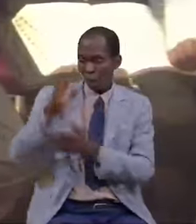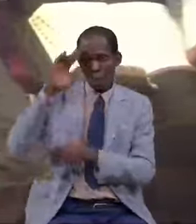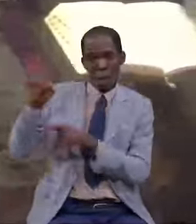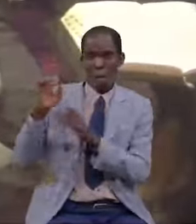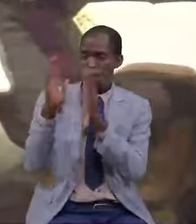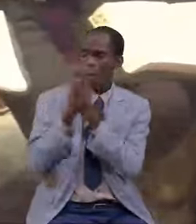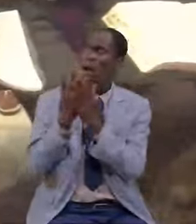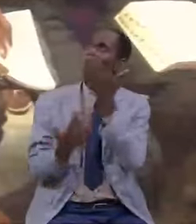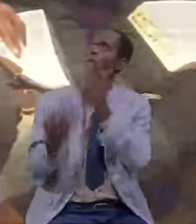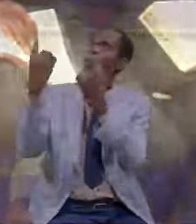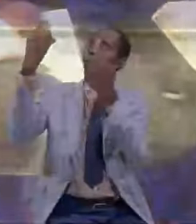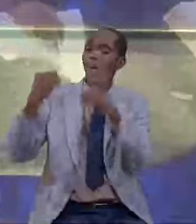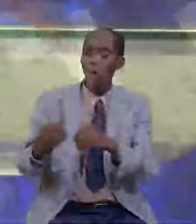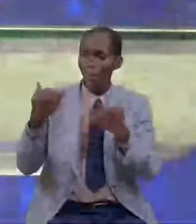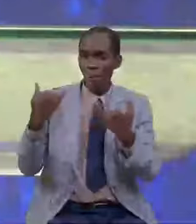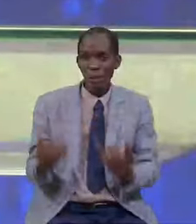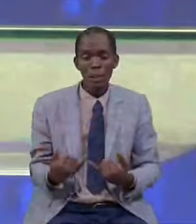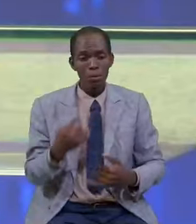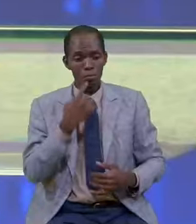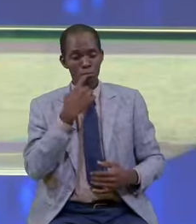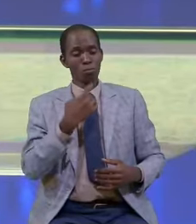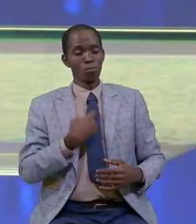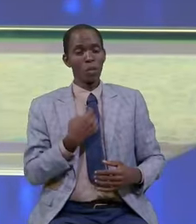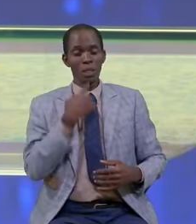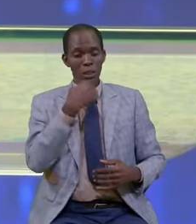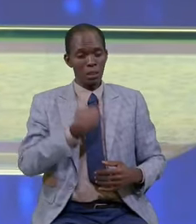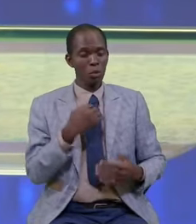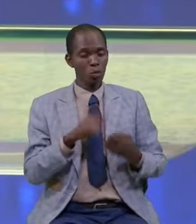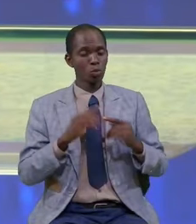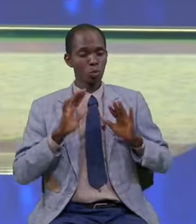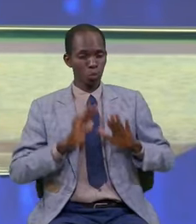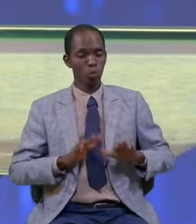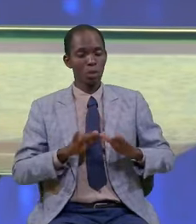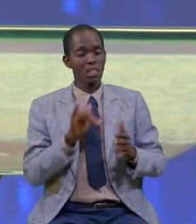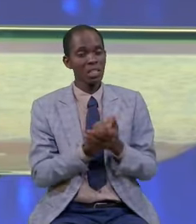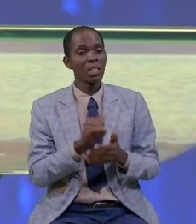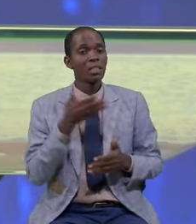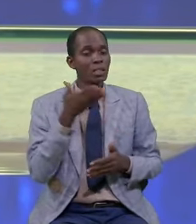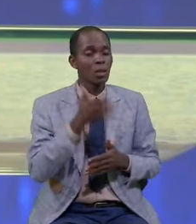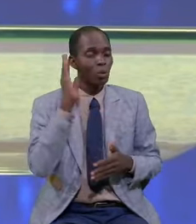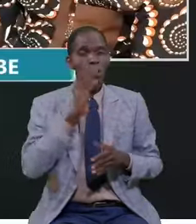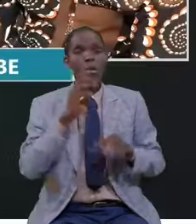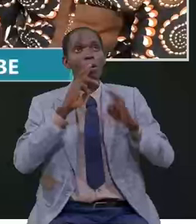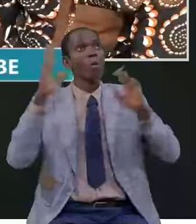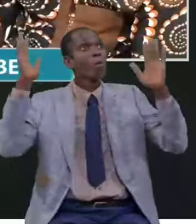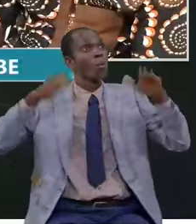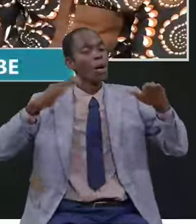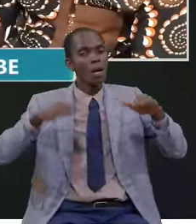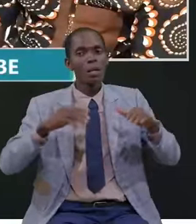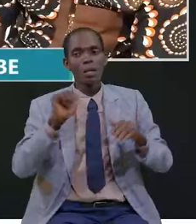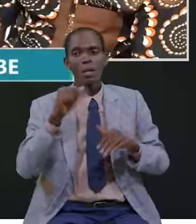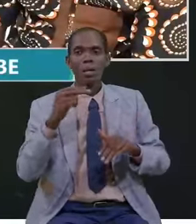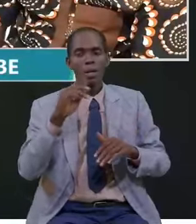était descendu du ciel. Maintenant, il nous dit que la pluie va venir. Il a cru à ça. Acab